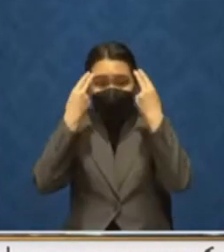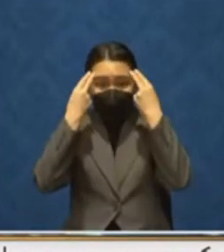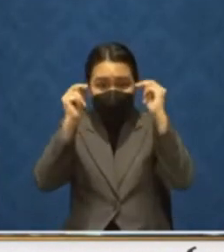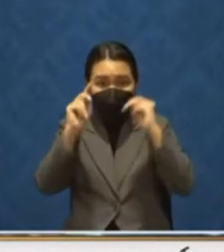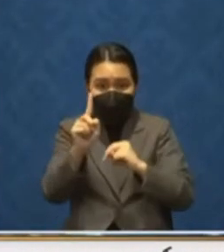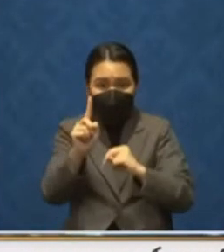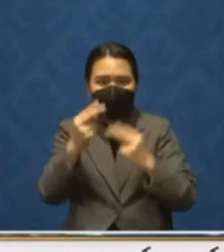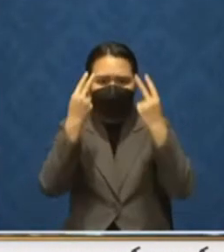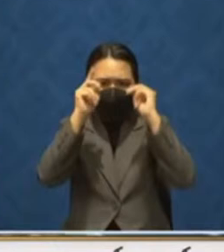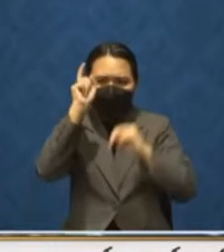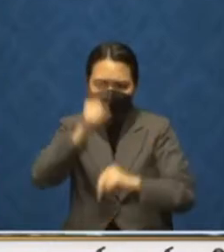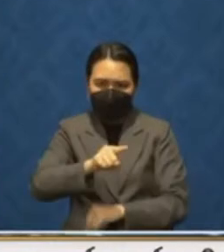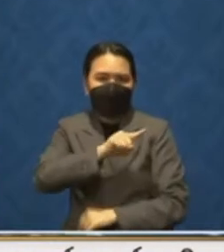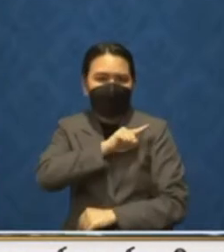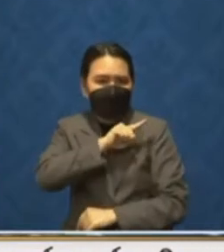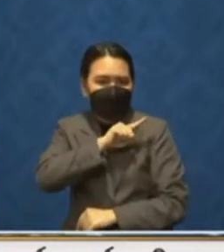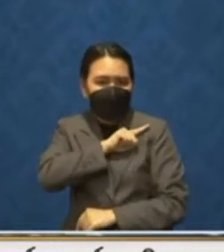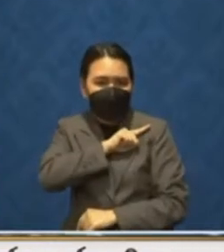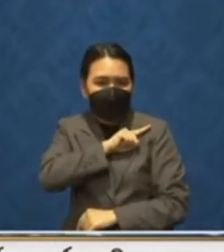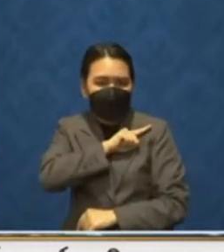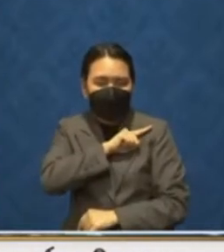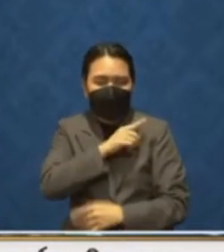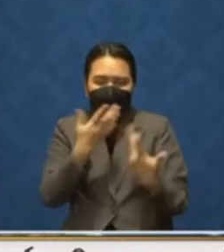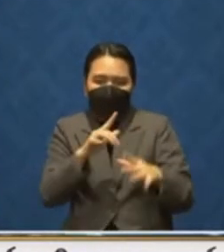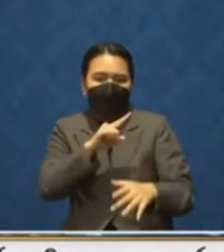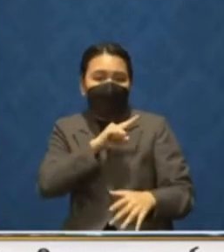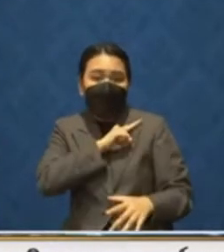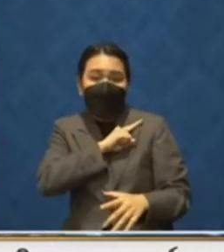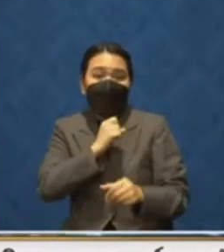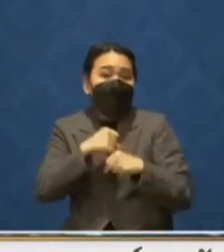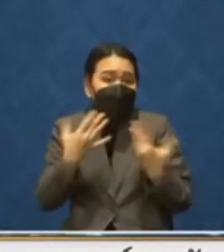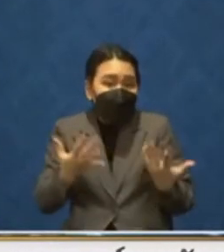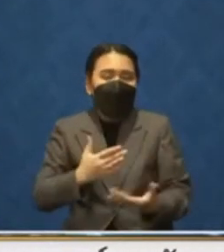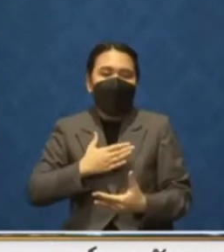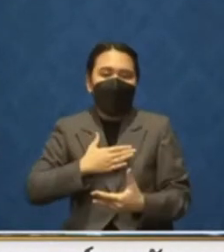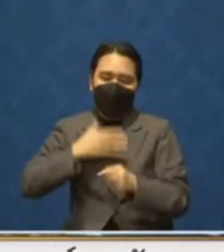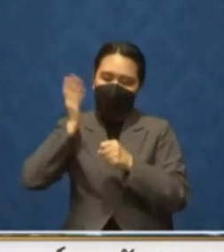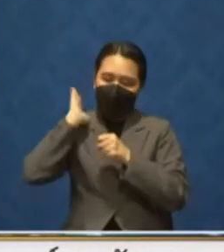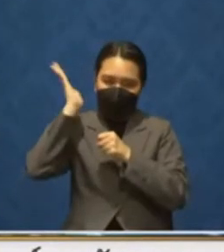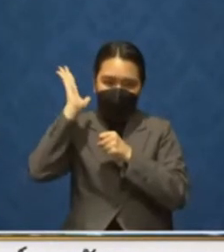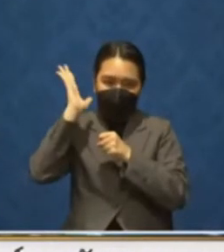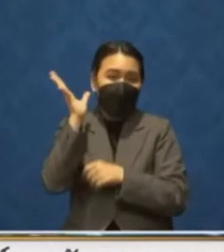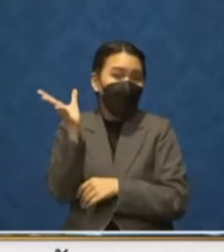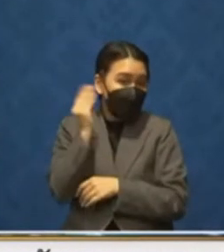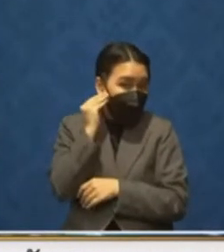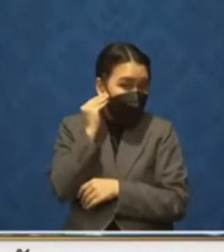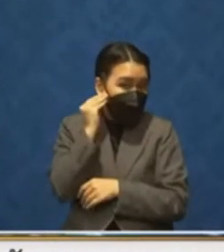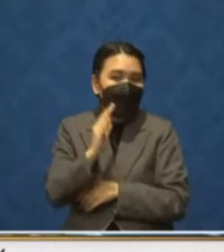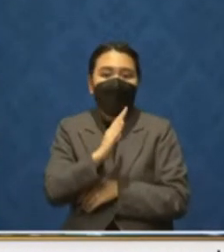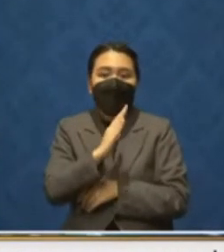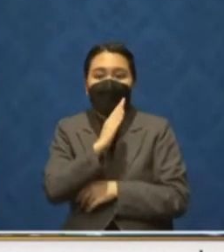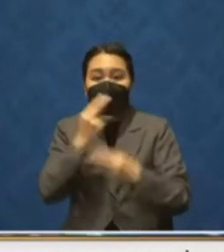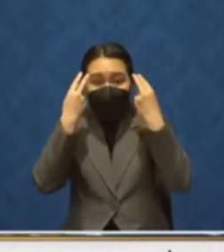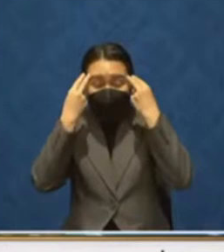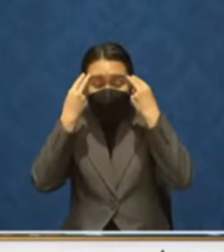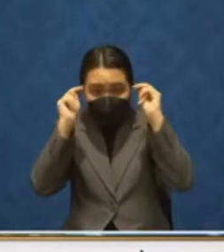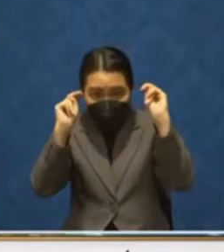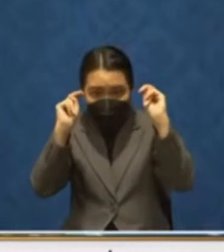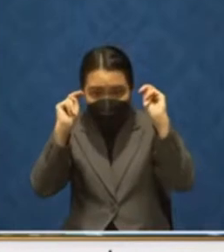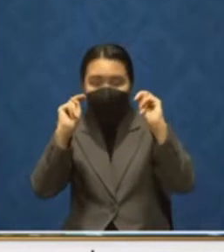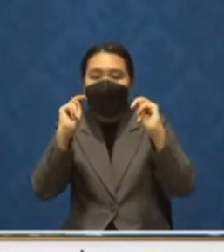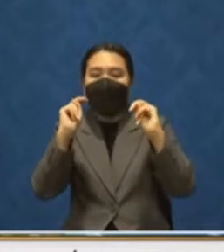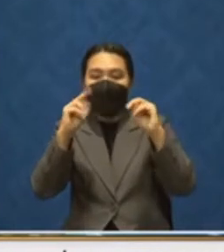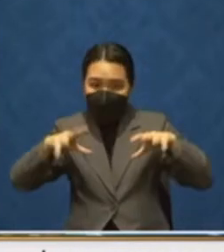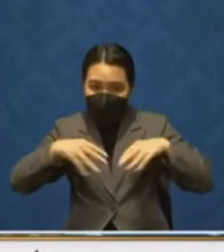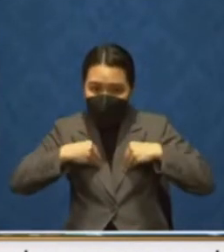ต้องรับผิดชอบท่านจะรับผิดชอบยังไงเดี๋ยวฟังศรัณย์วุฒิอภิปายแล้วถ้าท่านนายกกล้าทุบโต๊ะนะครับ